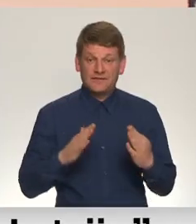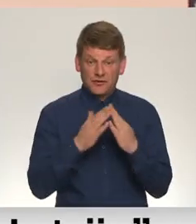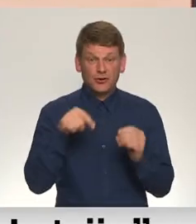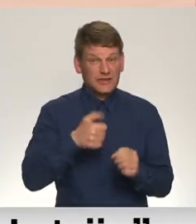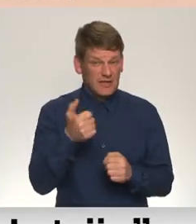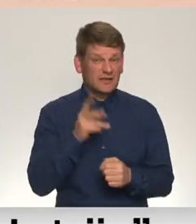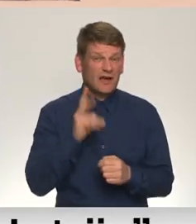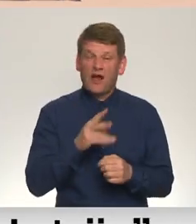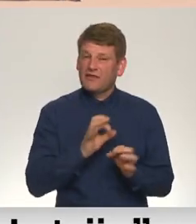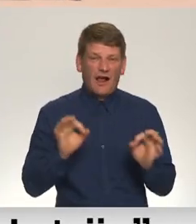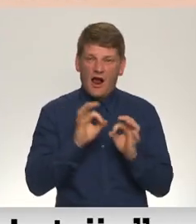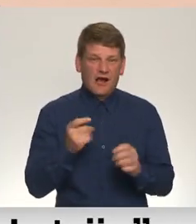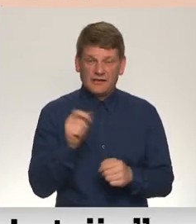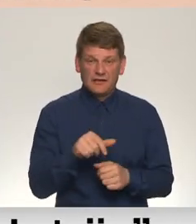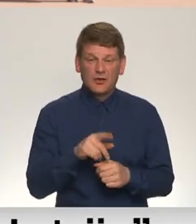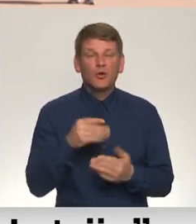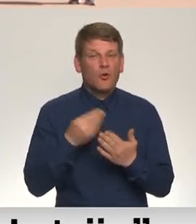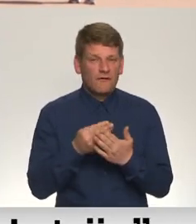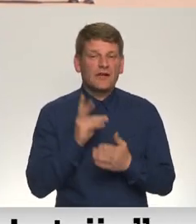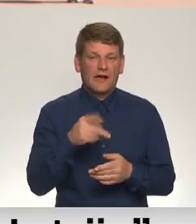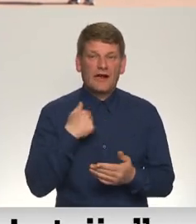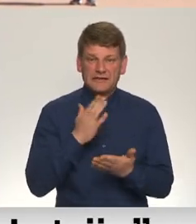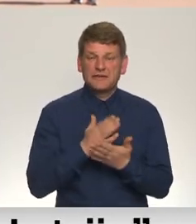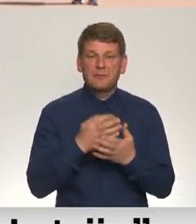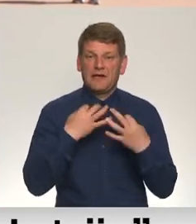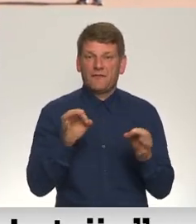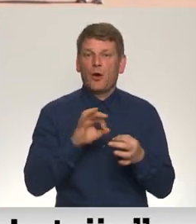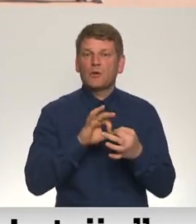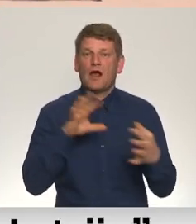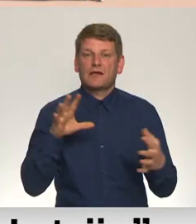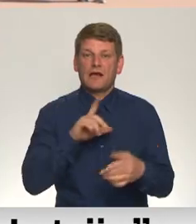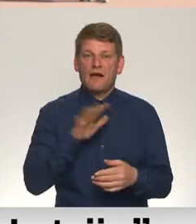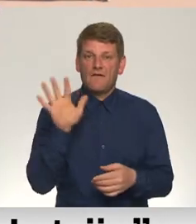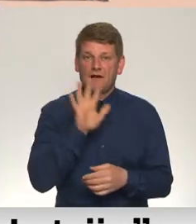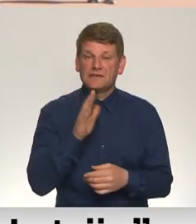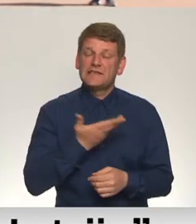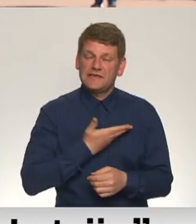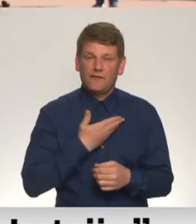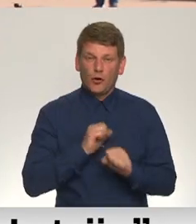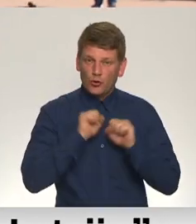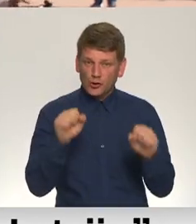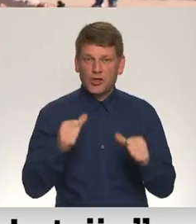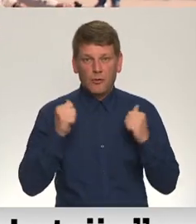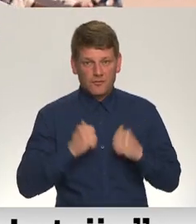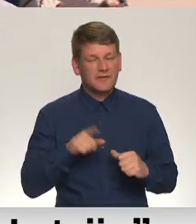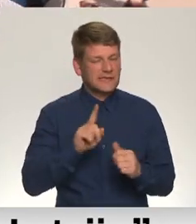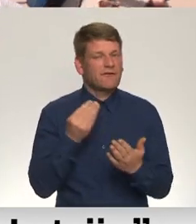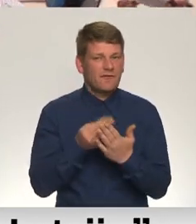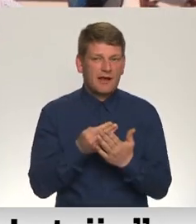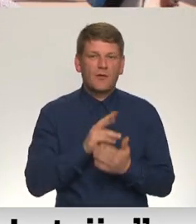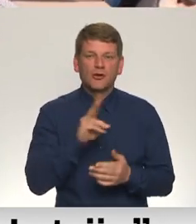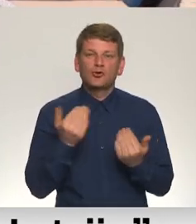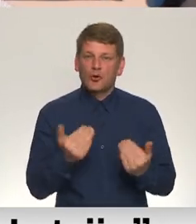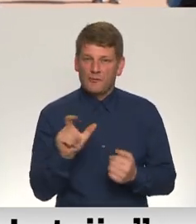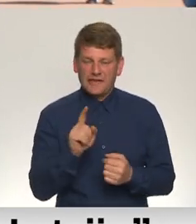kā nekad, ka tu novērti to, ka esi savā brīvā un neatkarīgā valstī. Dzīvojot drošībā un mierā, tas ir vērtības, kas mēs šobrīd